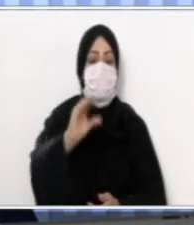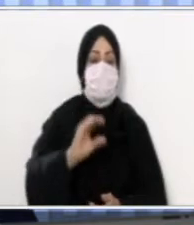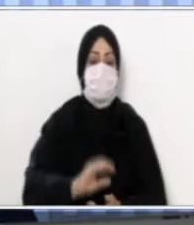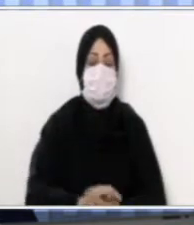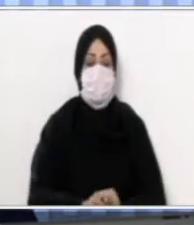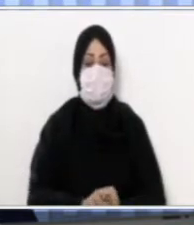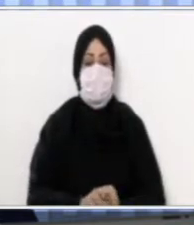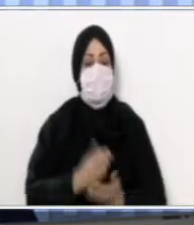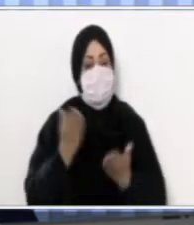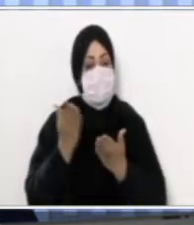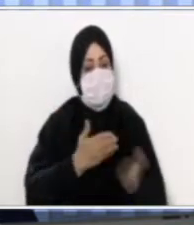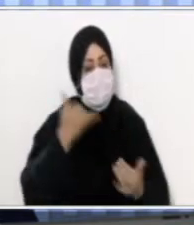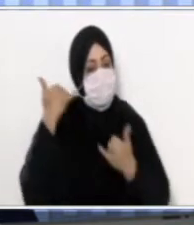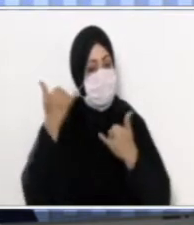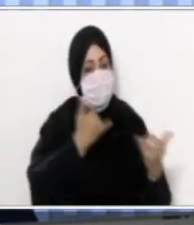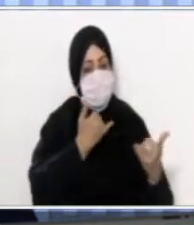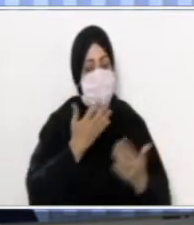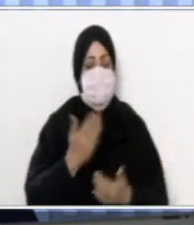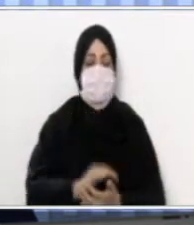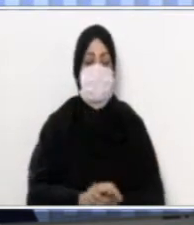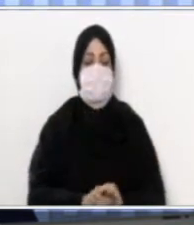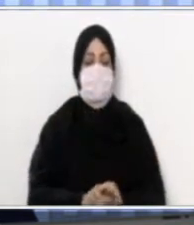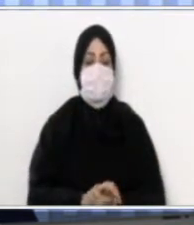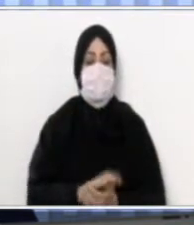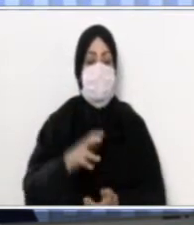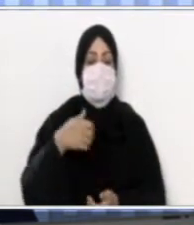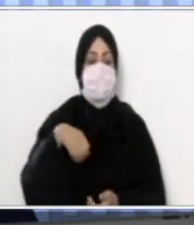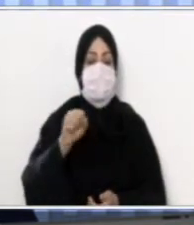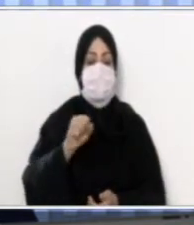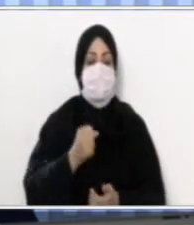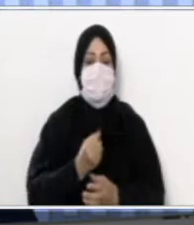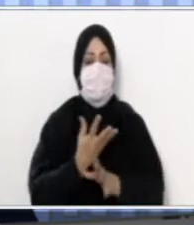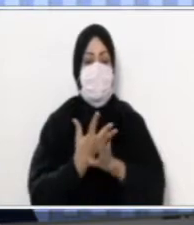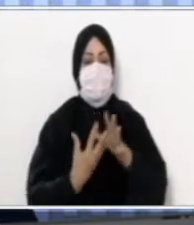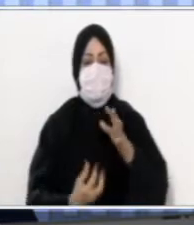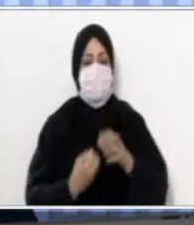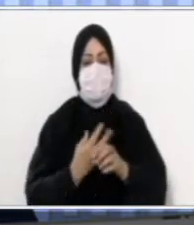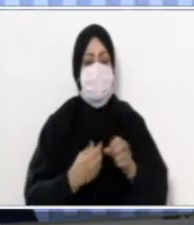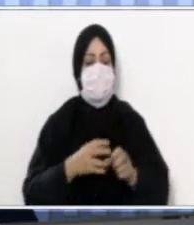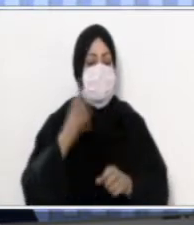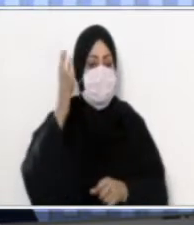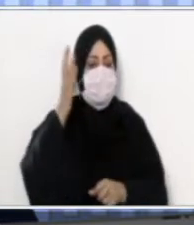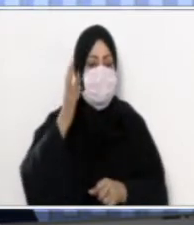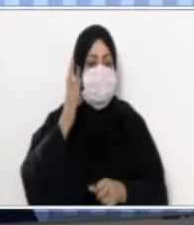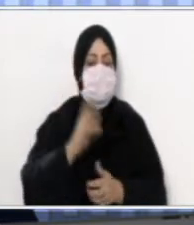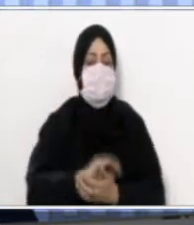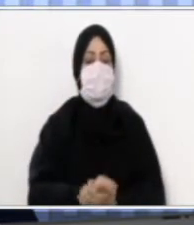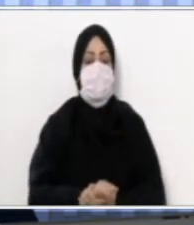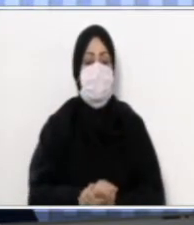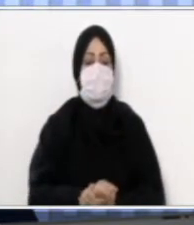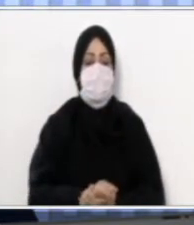بخصوص أذان الفجر عندنا في مكتب الأوقاف يحددون